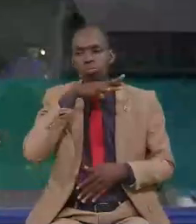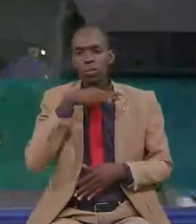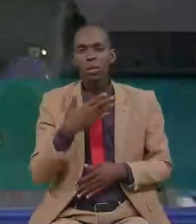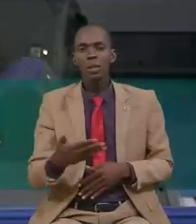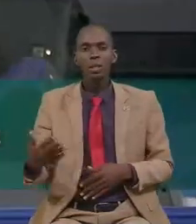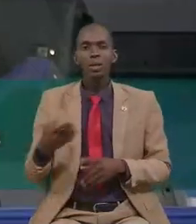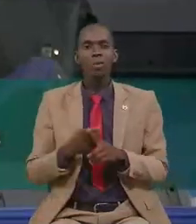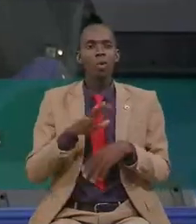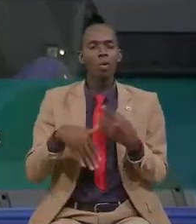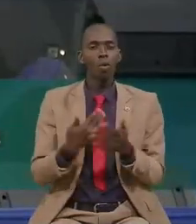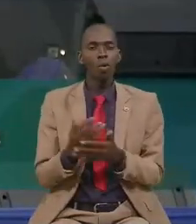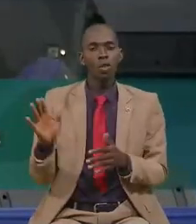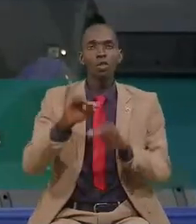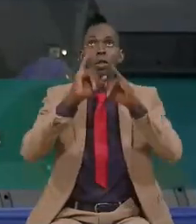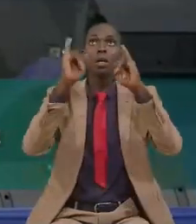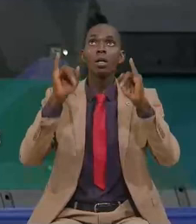vos idoles. »